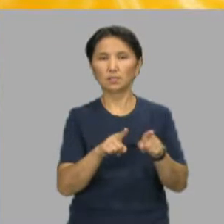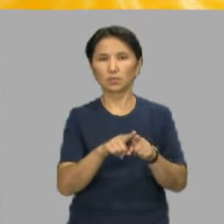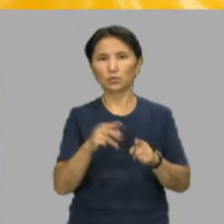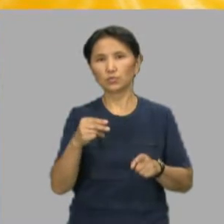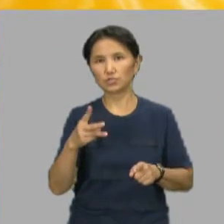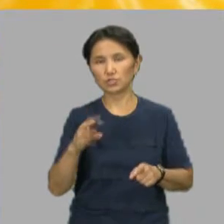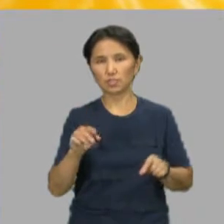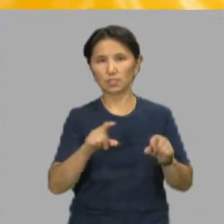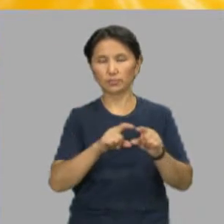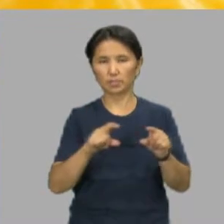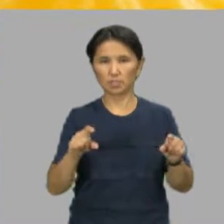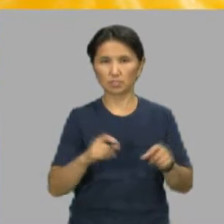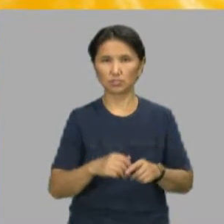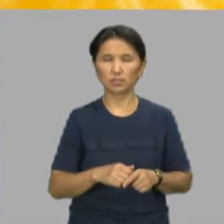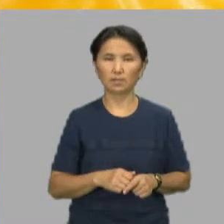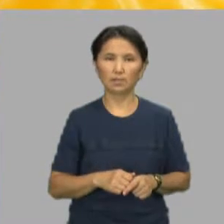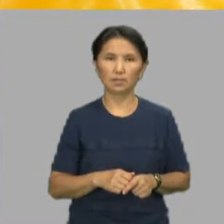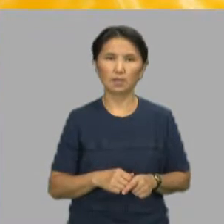члены предложения?